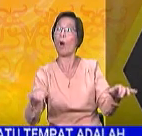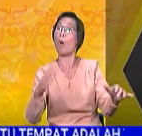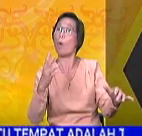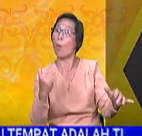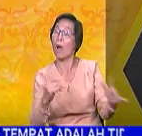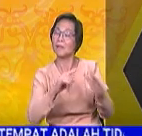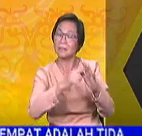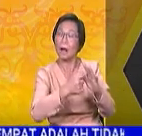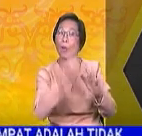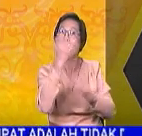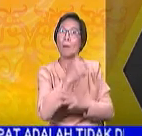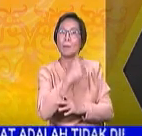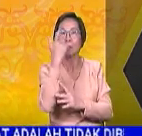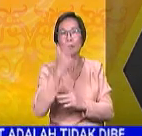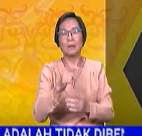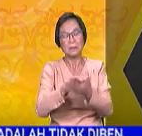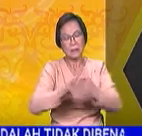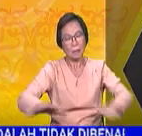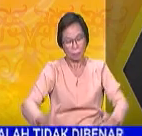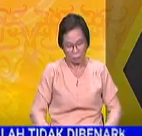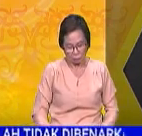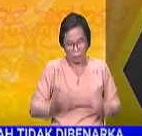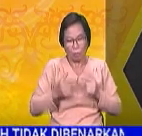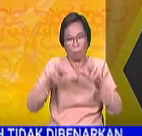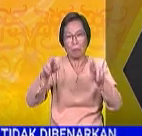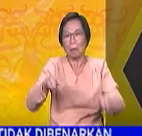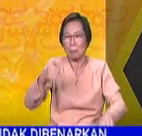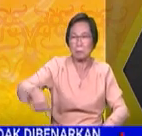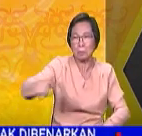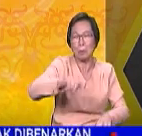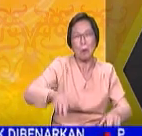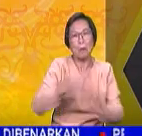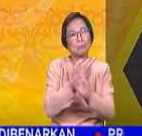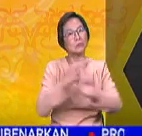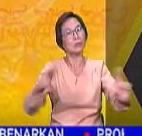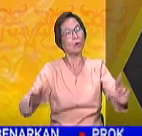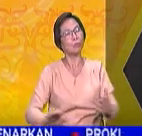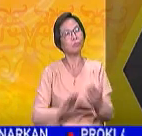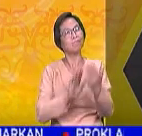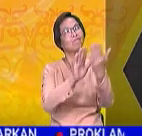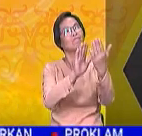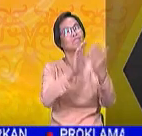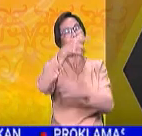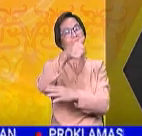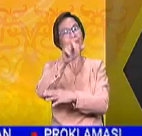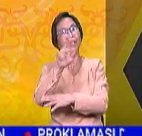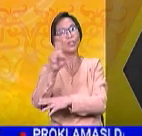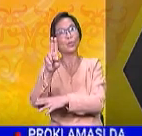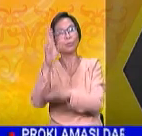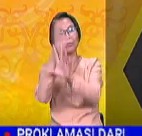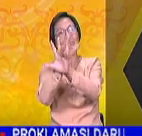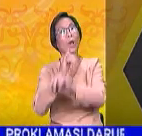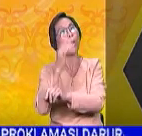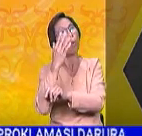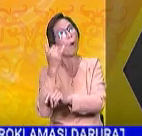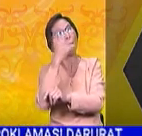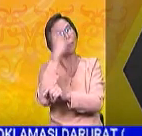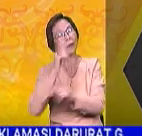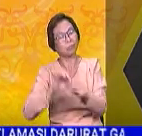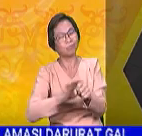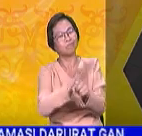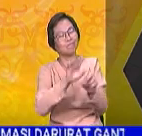mengambil kira keselamatan dan nyawa rakyat yang belum bersedia untuk berhadapan dengan Viar you don't jerawat disebabkan